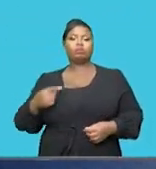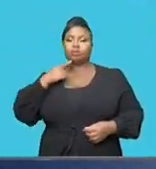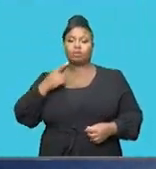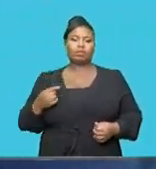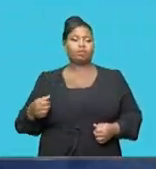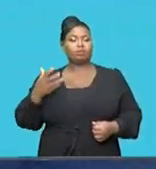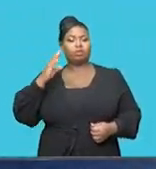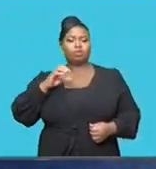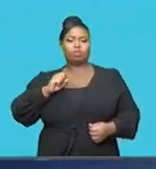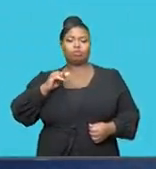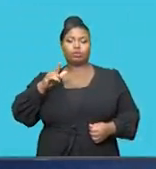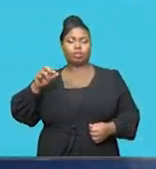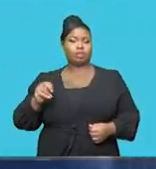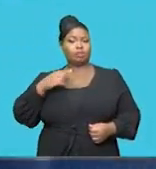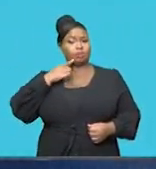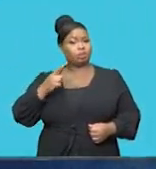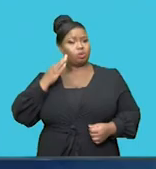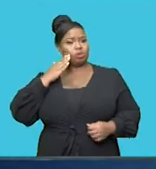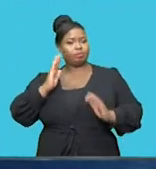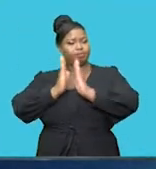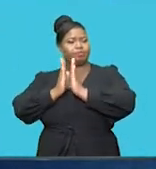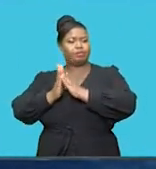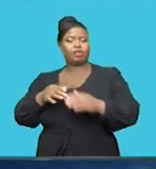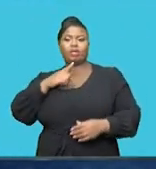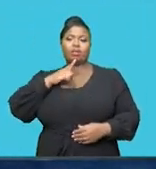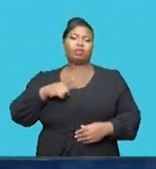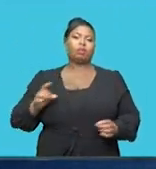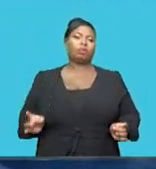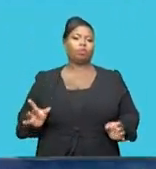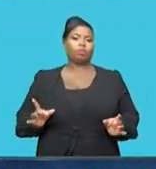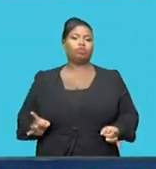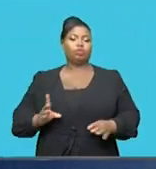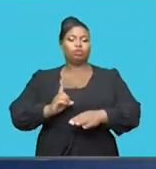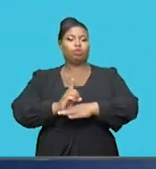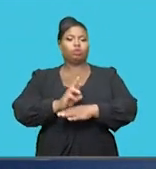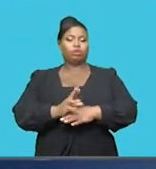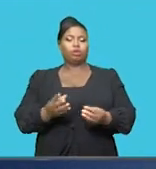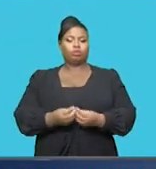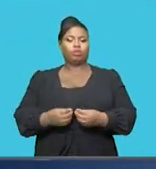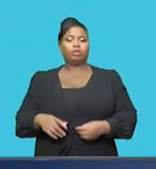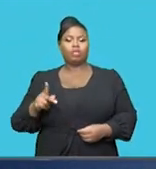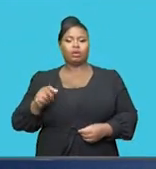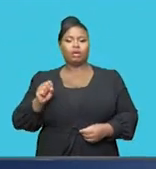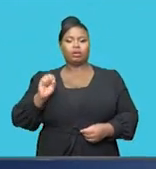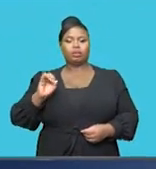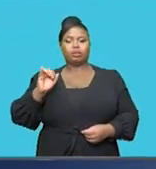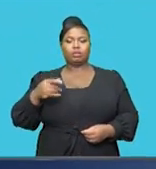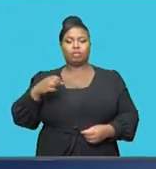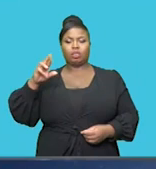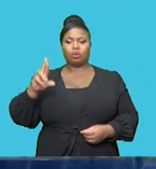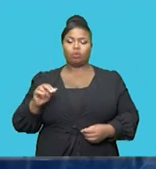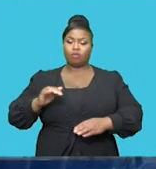umakulu usuzen ute eza kutela inkambani ithe wheelchair doctor ngo kusebindisana na nezi kwa ikasi hero foundation